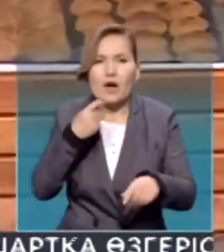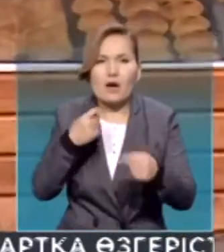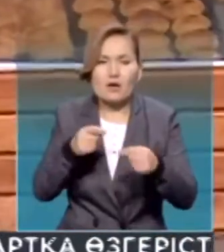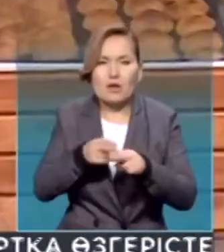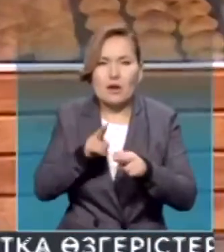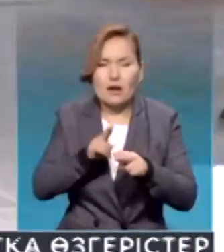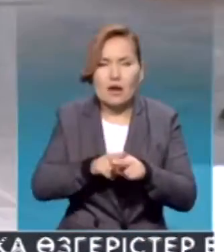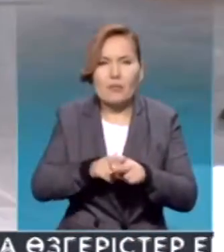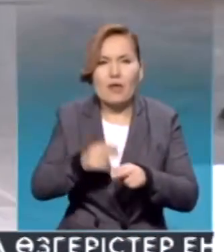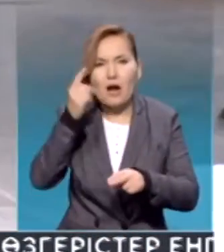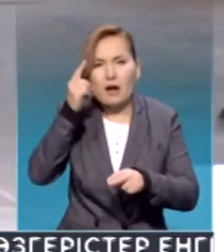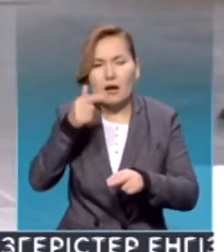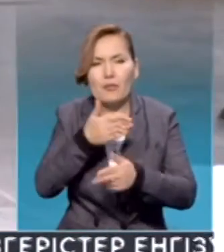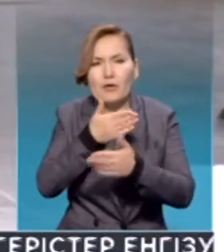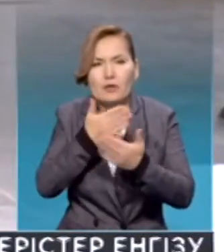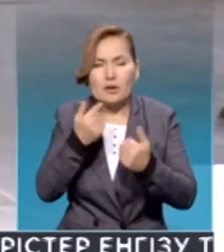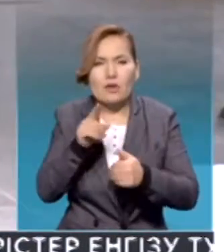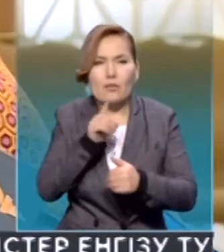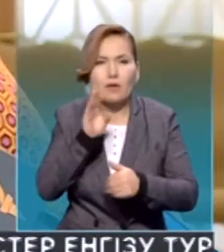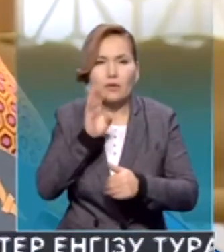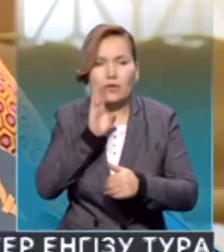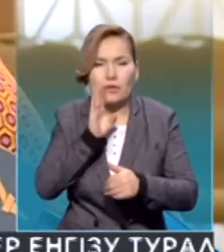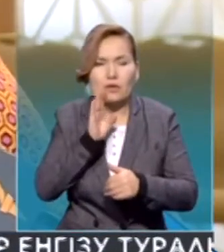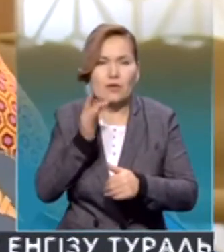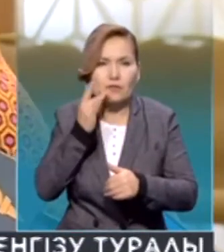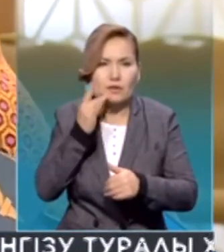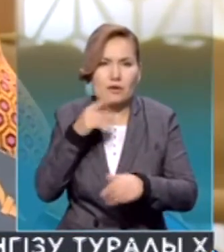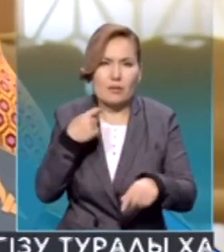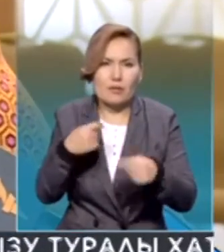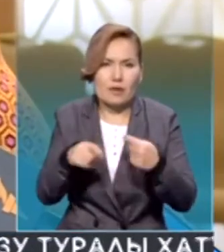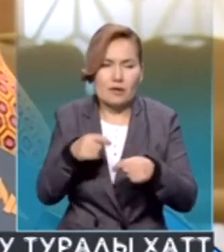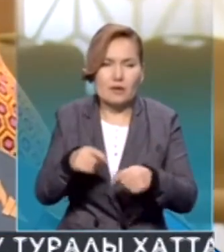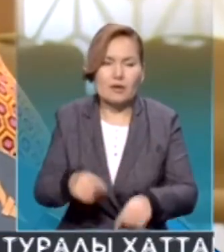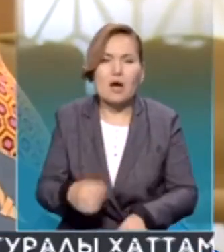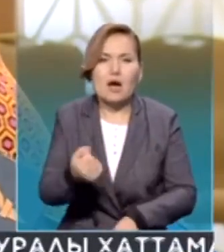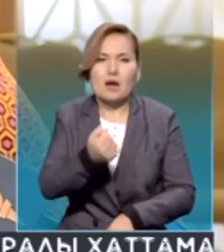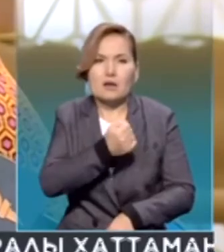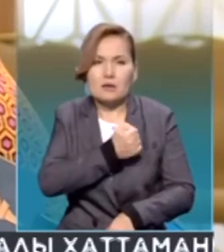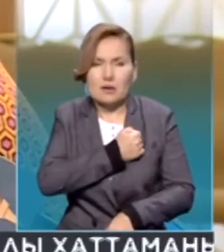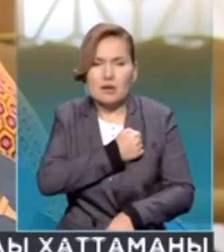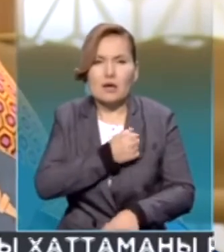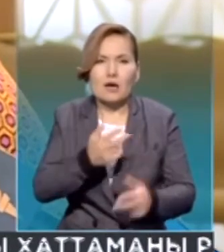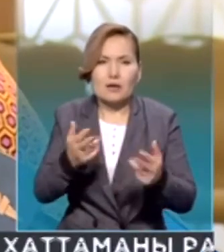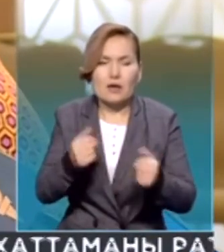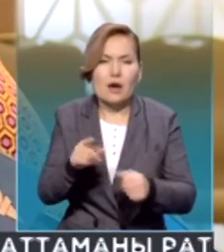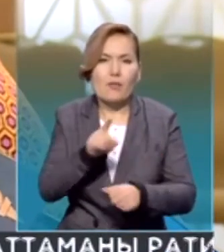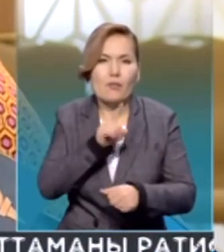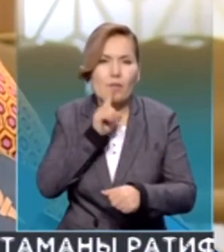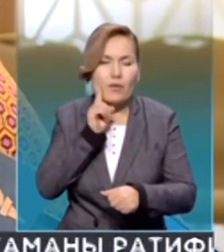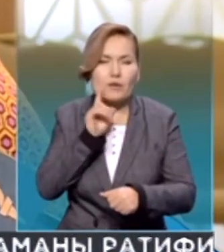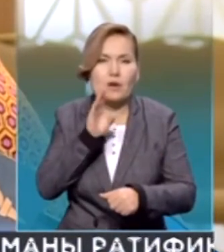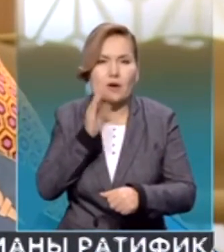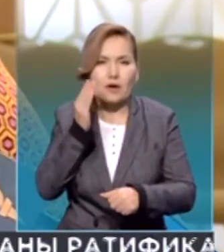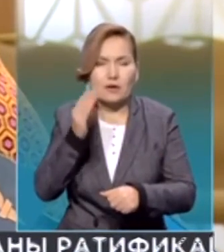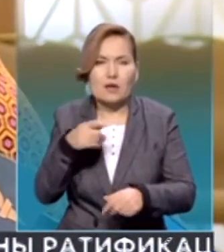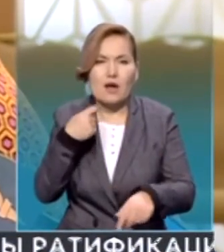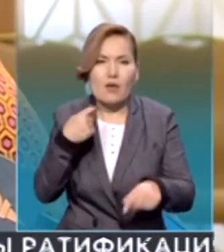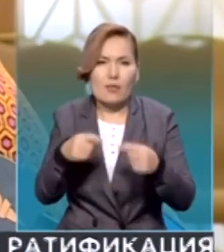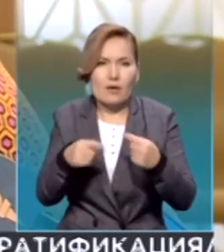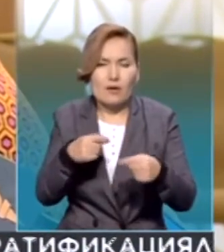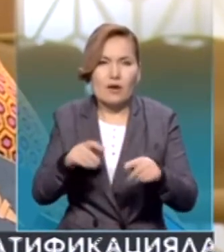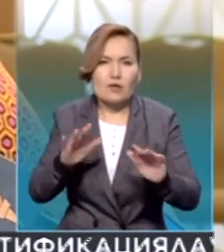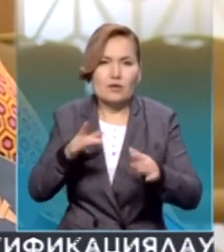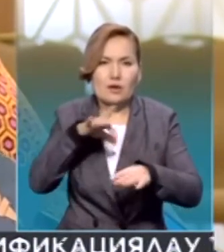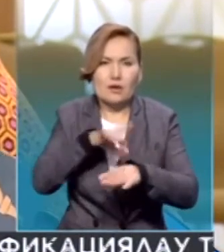білімі жоқ, жұмыссыз адамдар да құлдыққа жиі түседі. Өкінішке қарай, бұл жағдайға көбіне әлеуметтік осал топтардың өкілдері